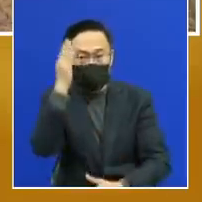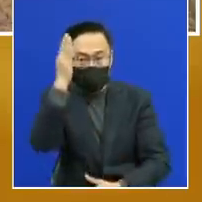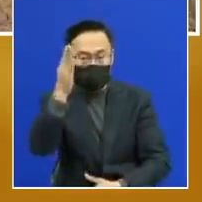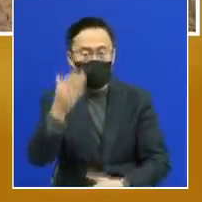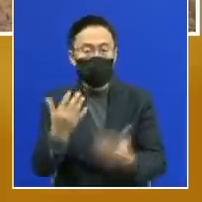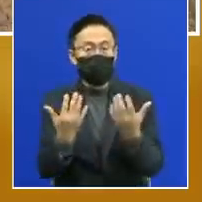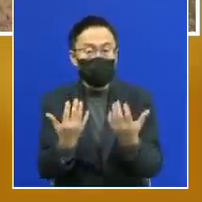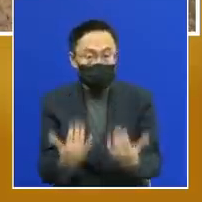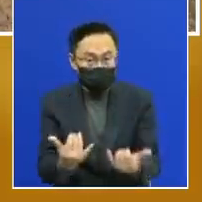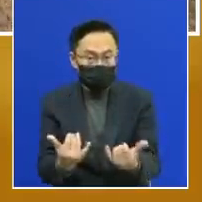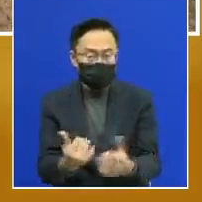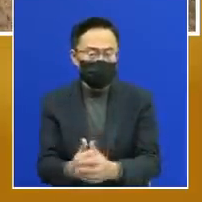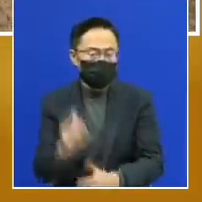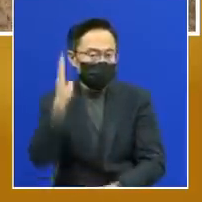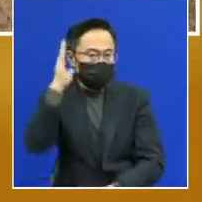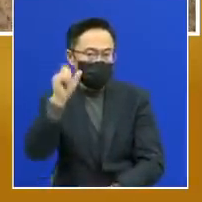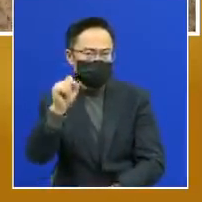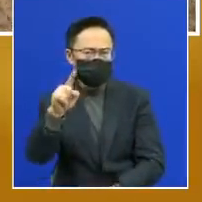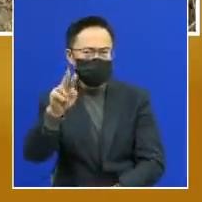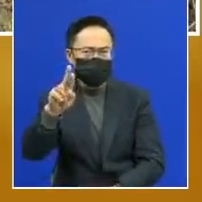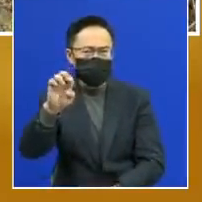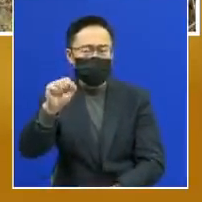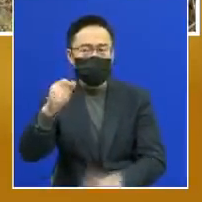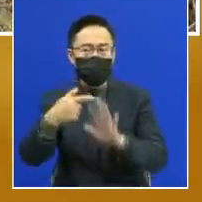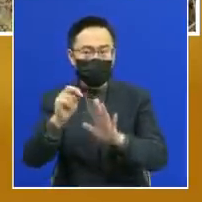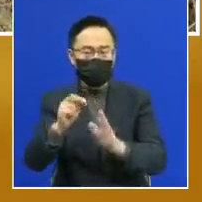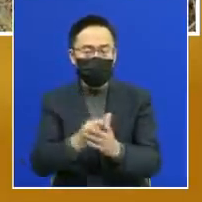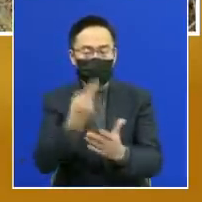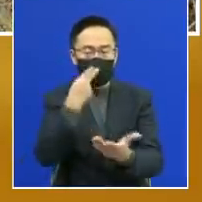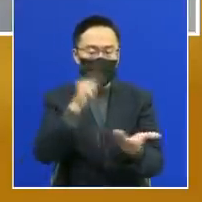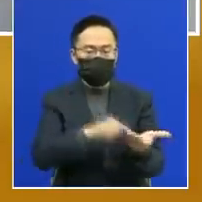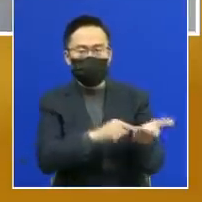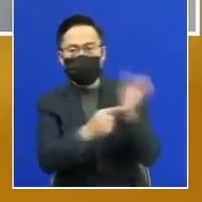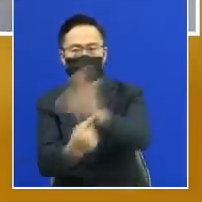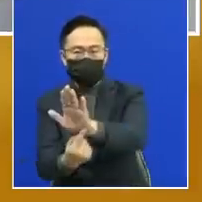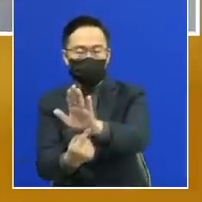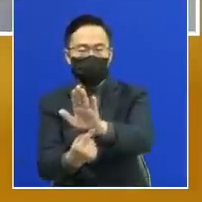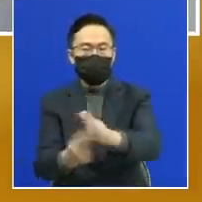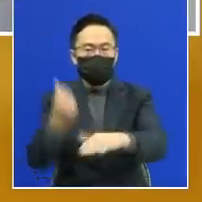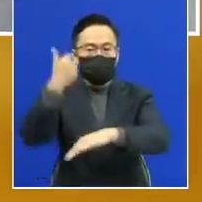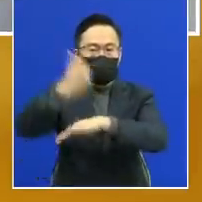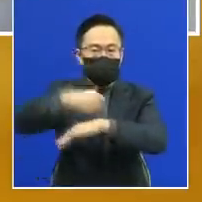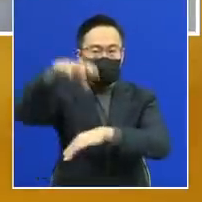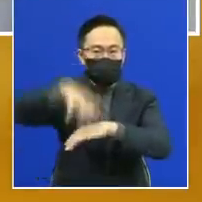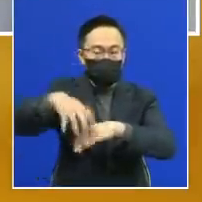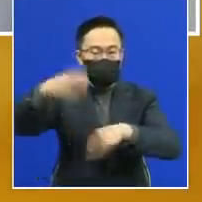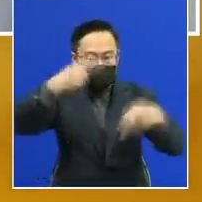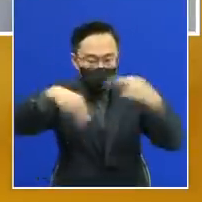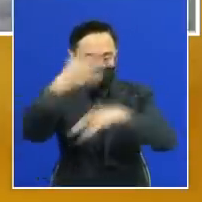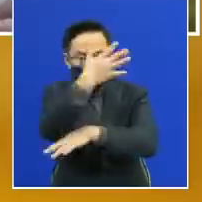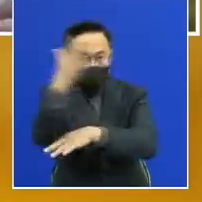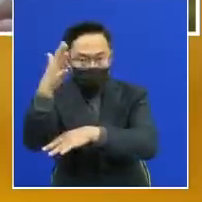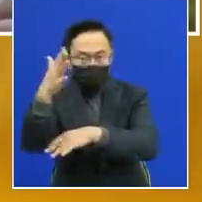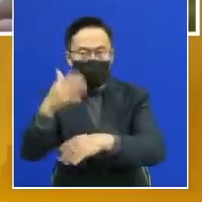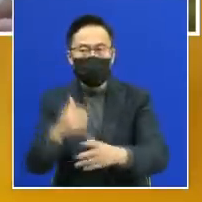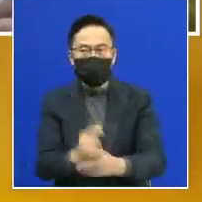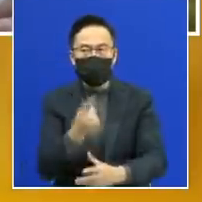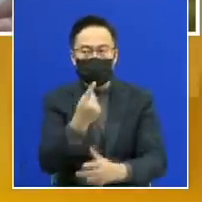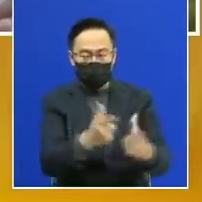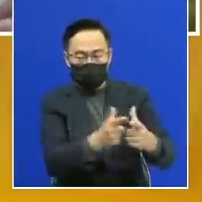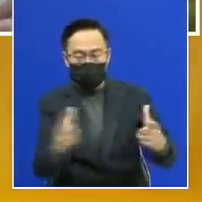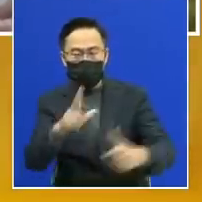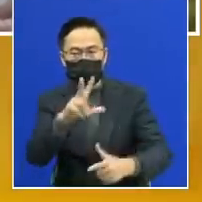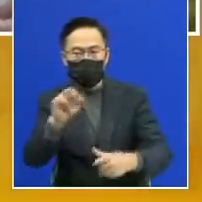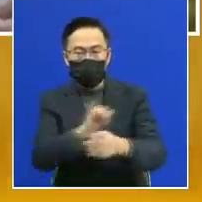างไปร้องมีการไปร้องต่ออธิบดีกรมป่าไม้เพื่อให้มีการตรวจสอบที่ดินนะ300ไ